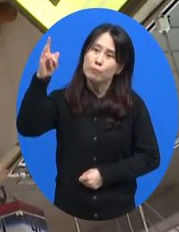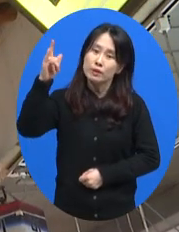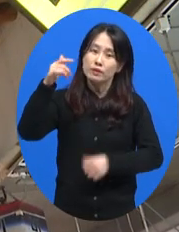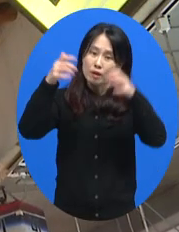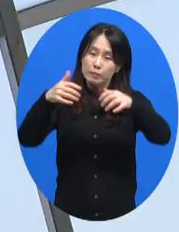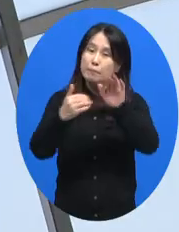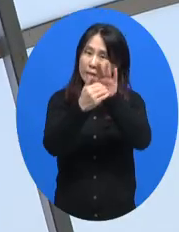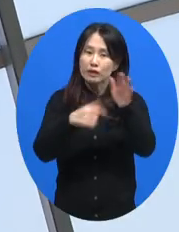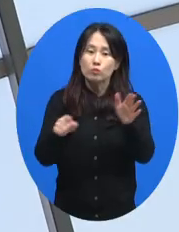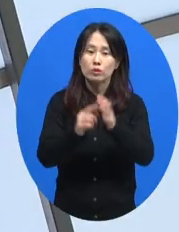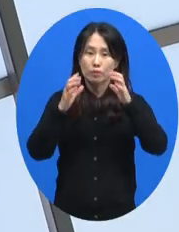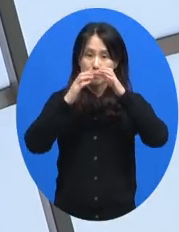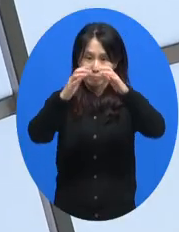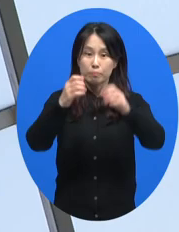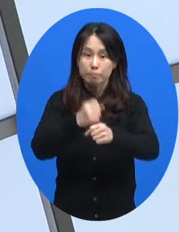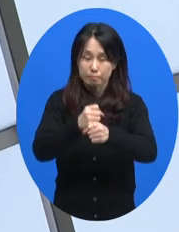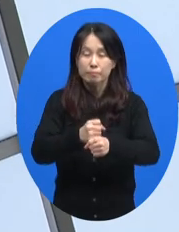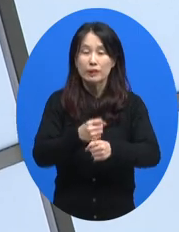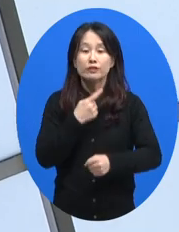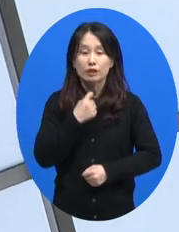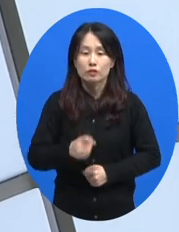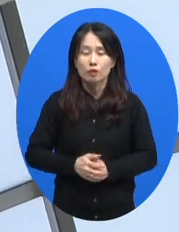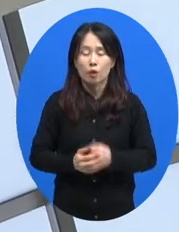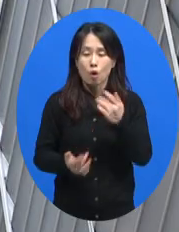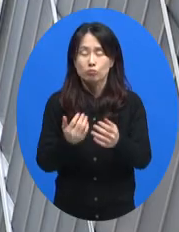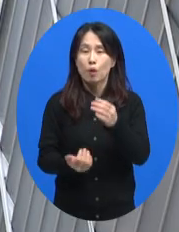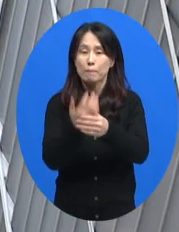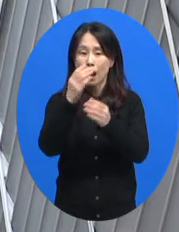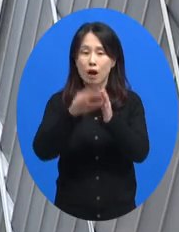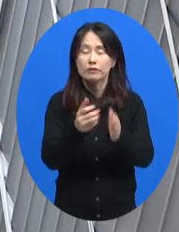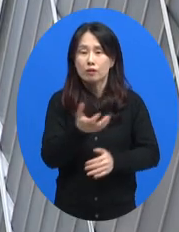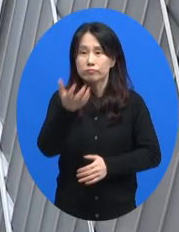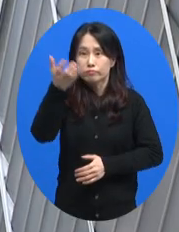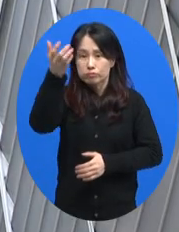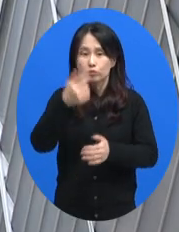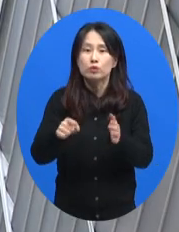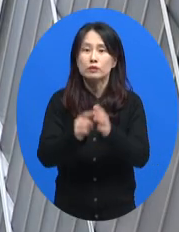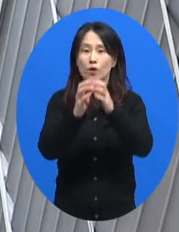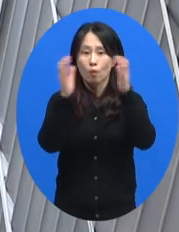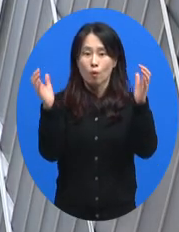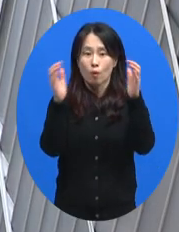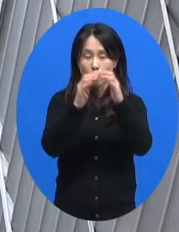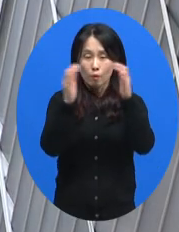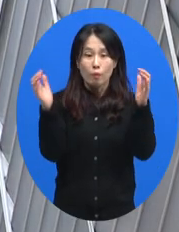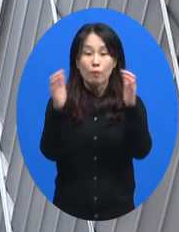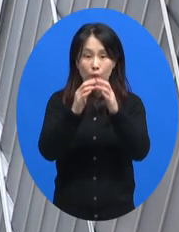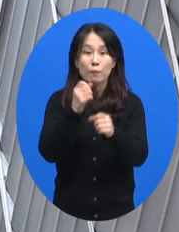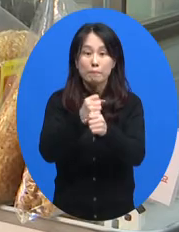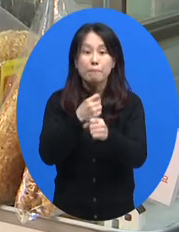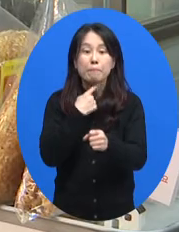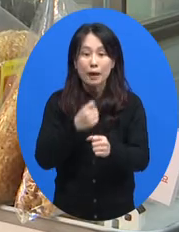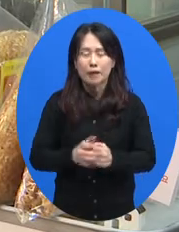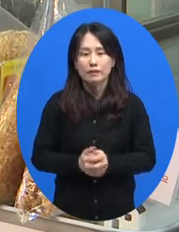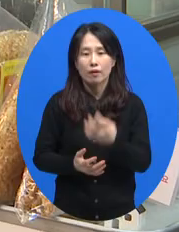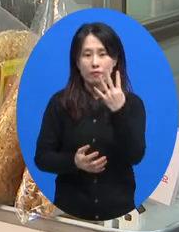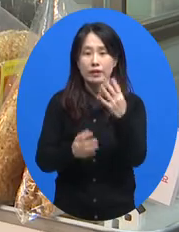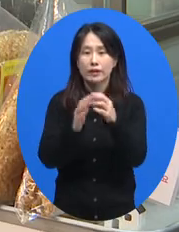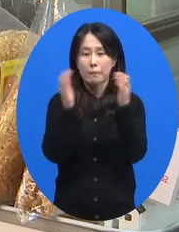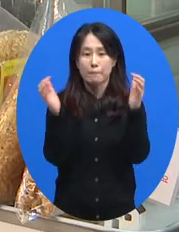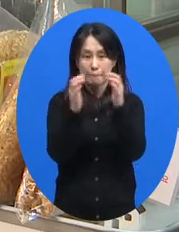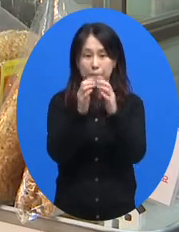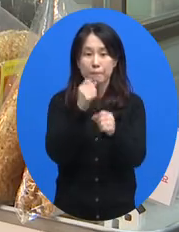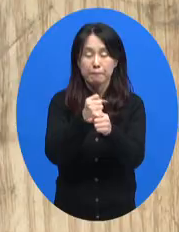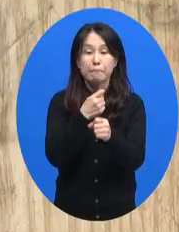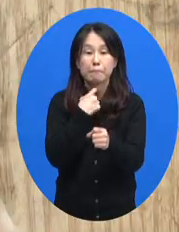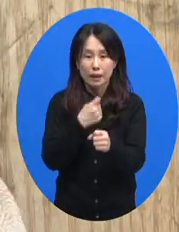설치했습니다. 아케이드 중간엔 화재 시 유도가스가 위로 빠져나갈 수 있도록 열고 닫을 수 있게 되어 있습니다. 총 4개의 개폐